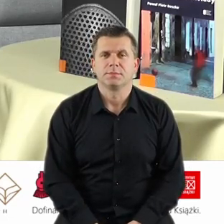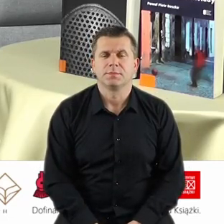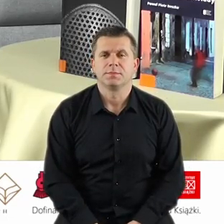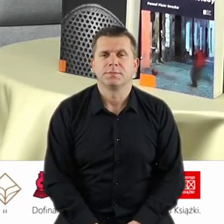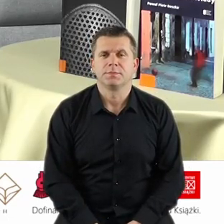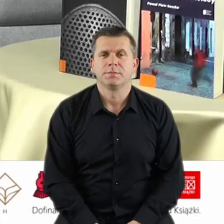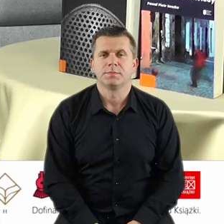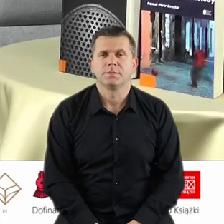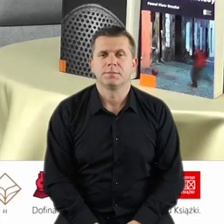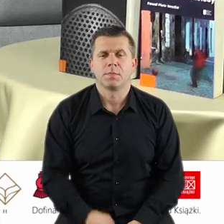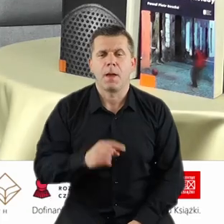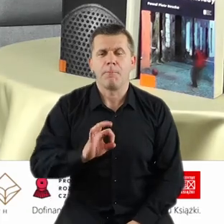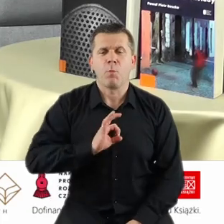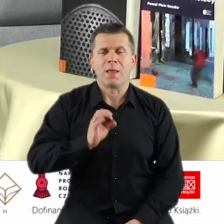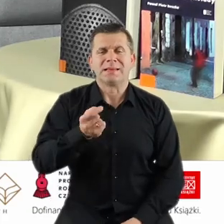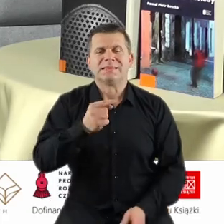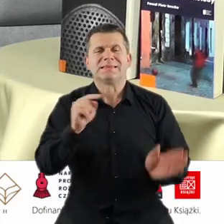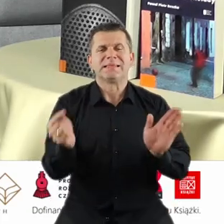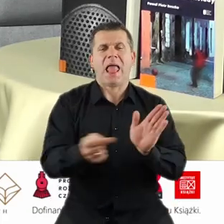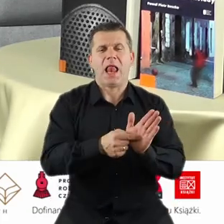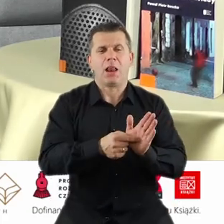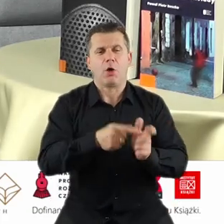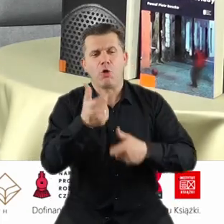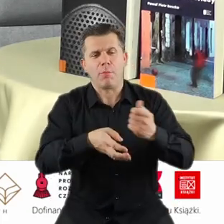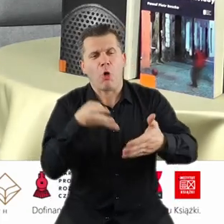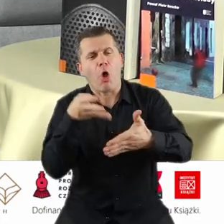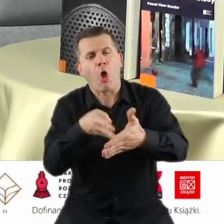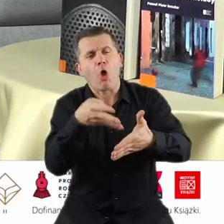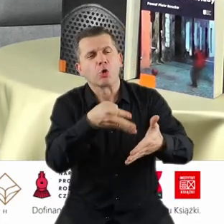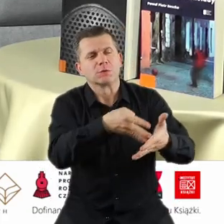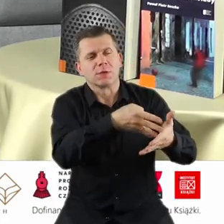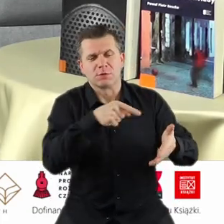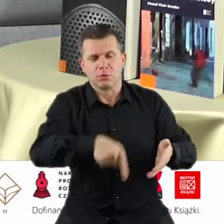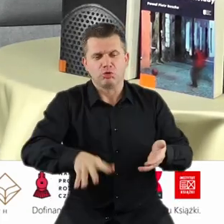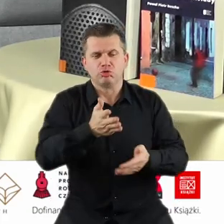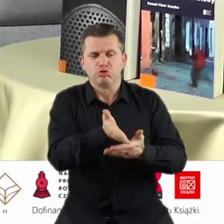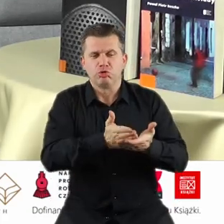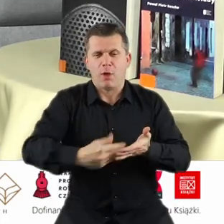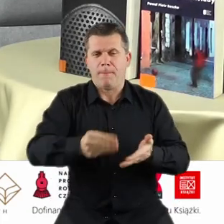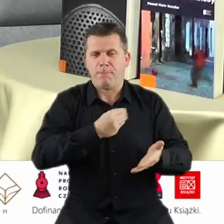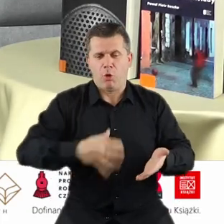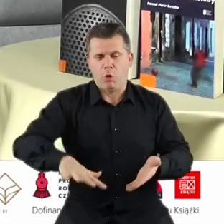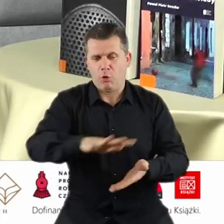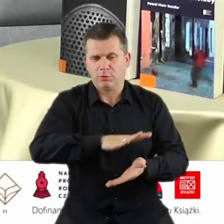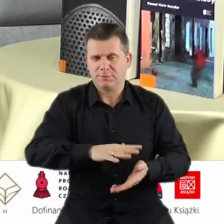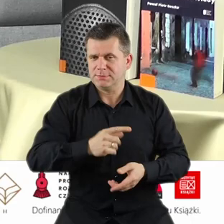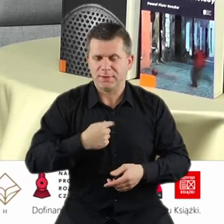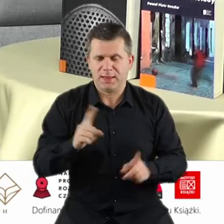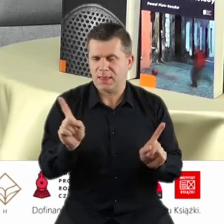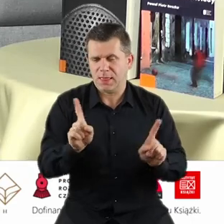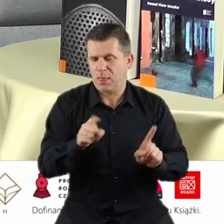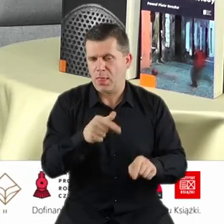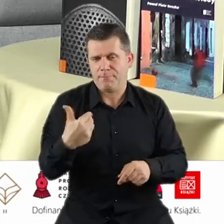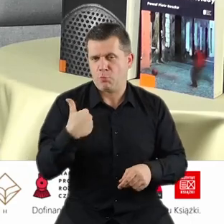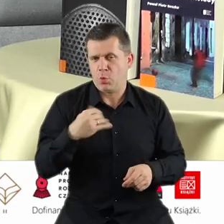to jakby nie było moim celem jakby ocenianie tej części Polski w taki, a nie inny